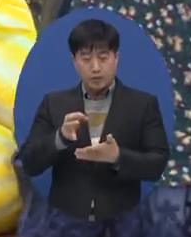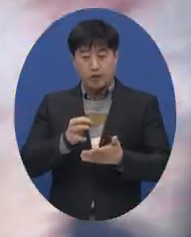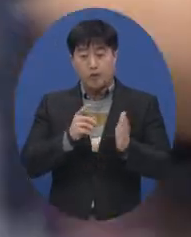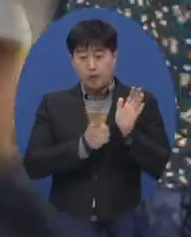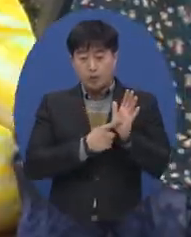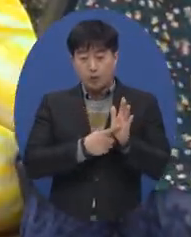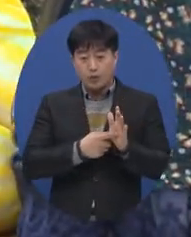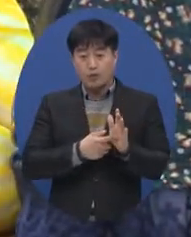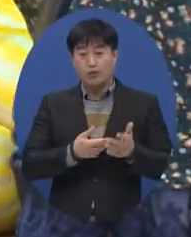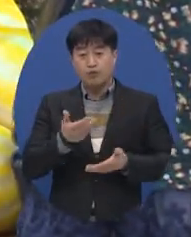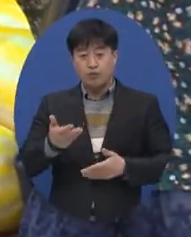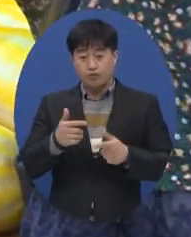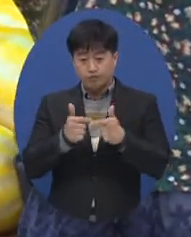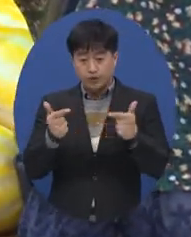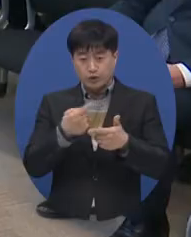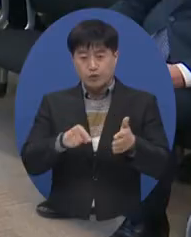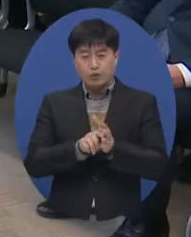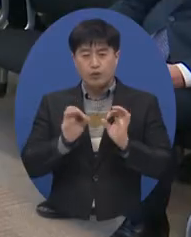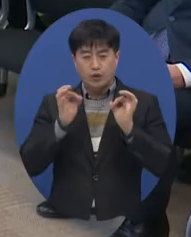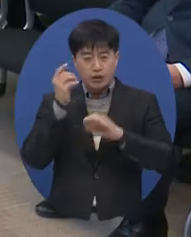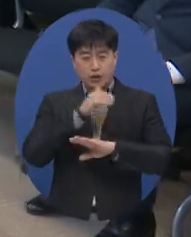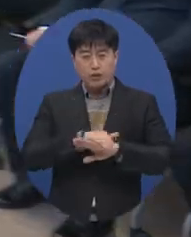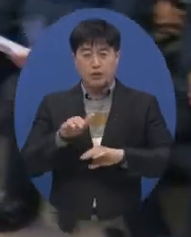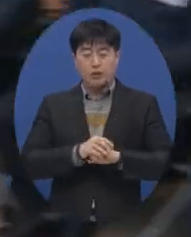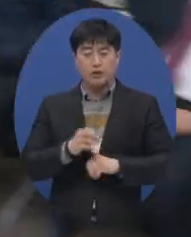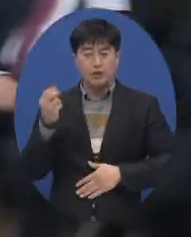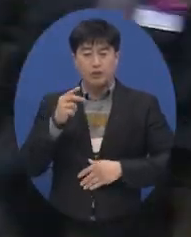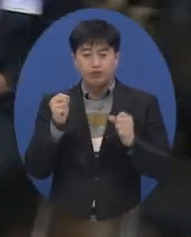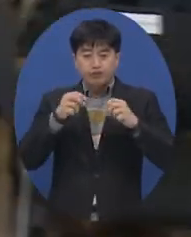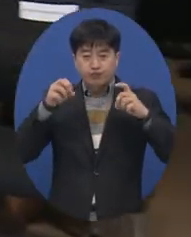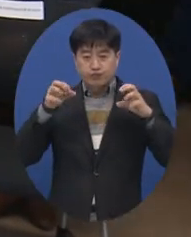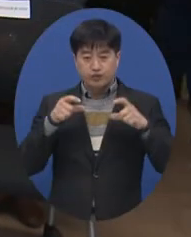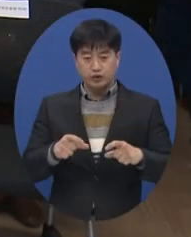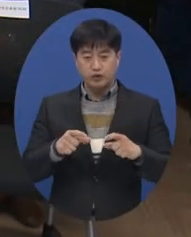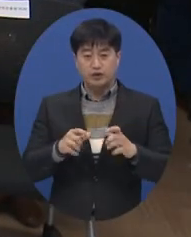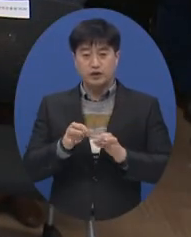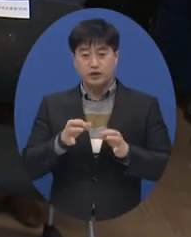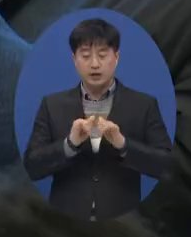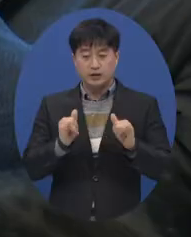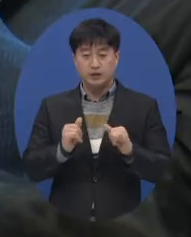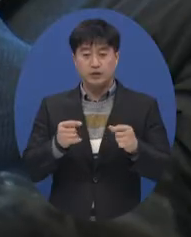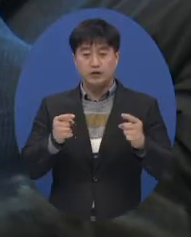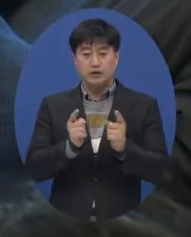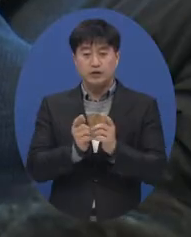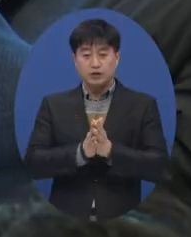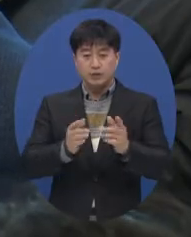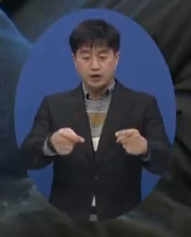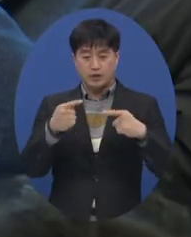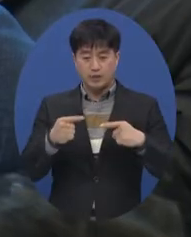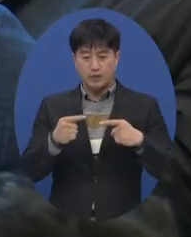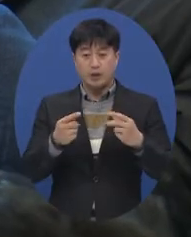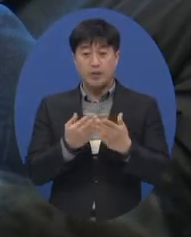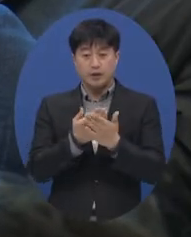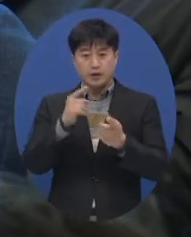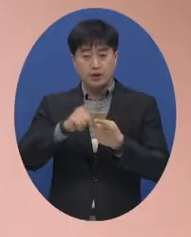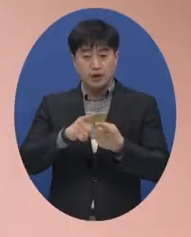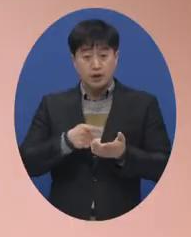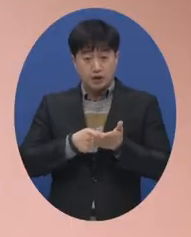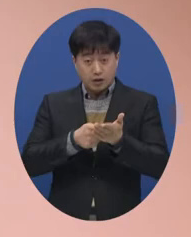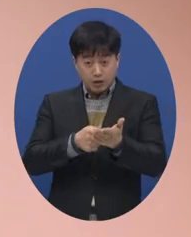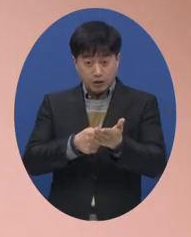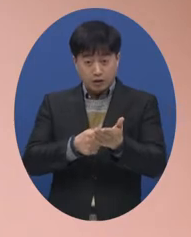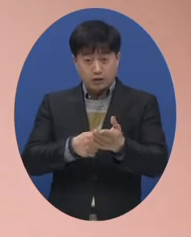확대 등을 위해 힘쓸 계획입니다. 또 북부지역 상인들이 직접 참여해 상권 발전에 대한 의견을